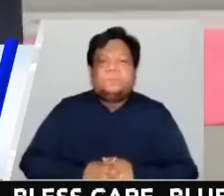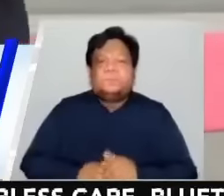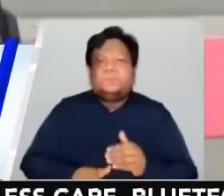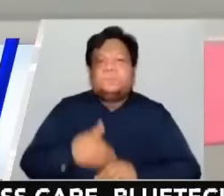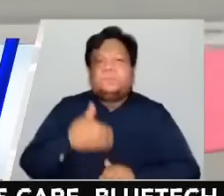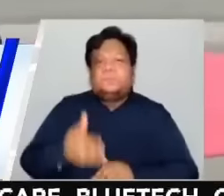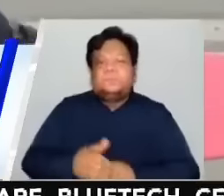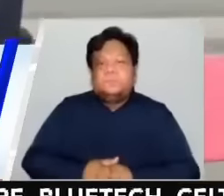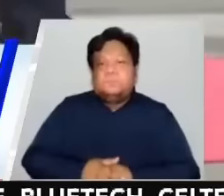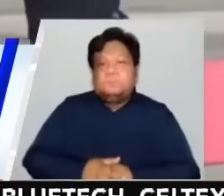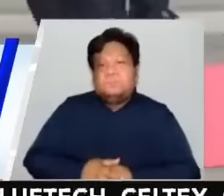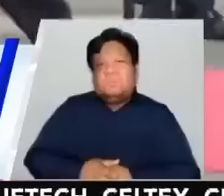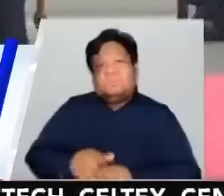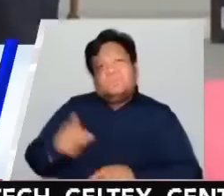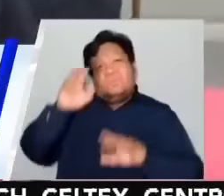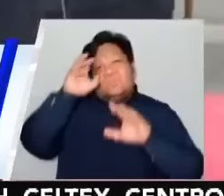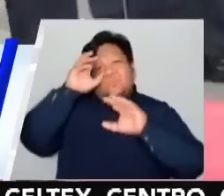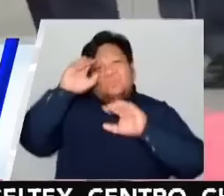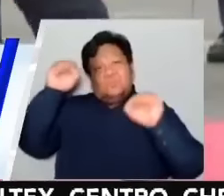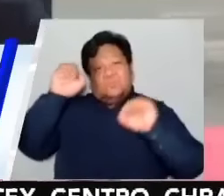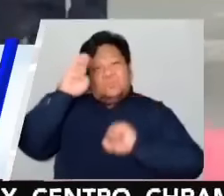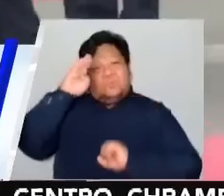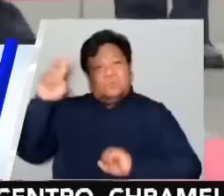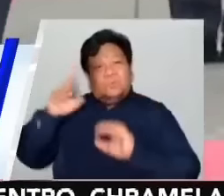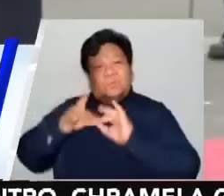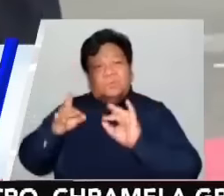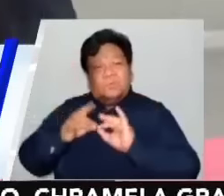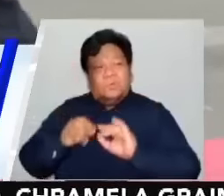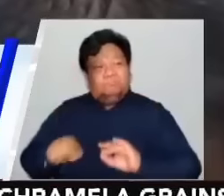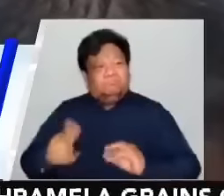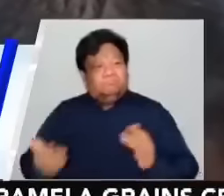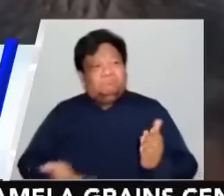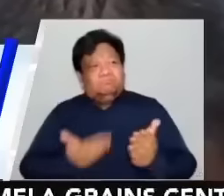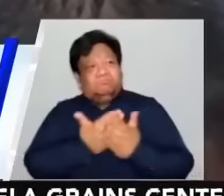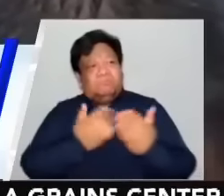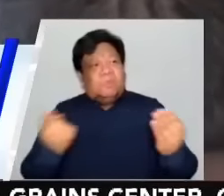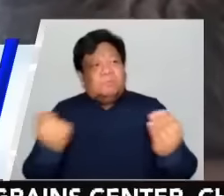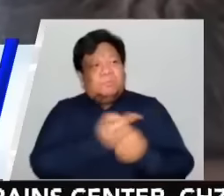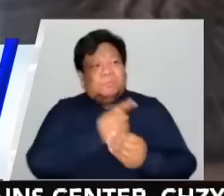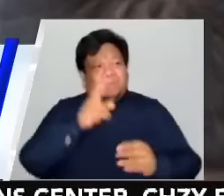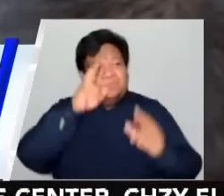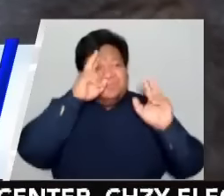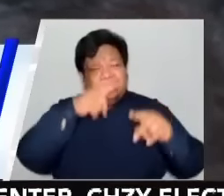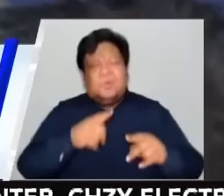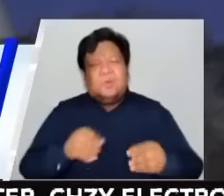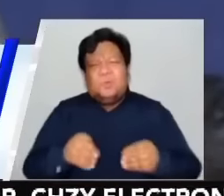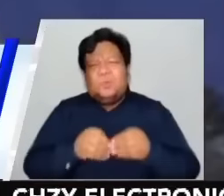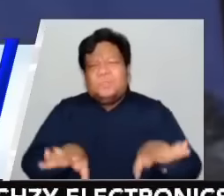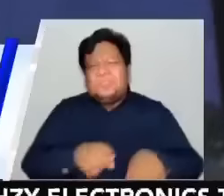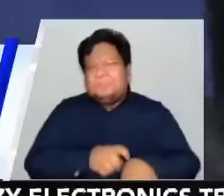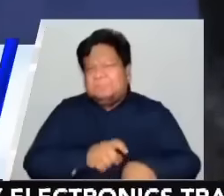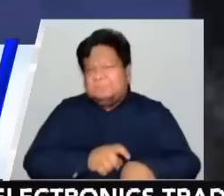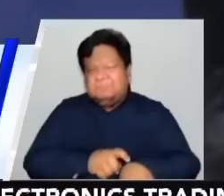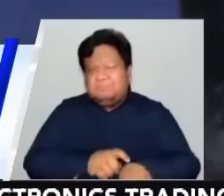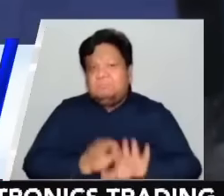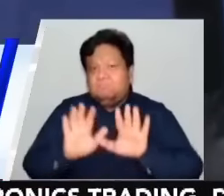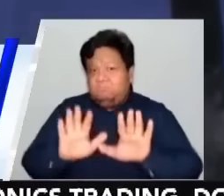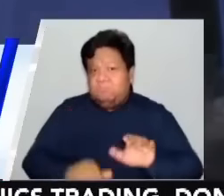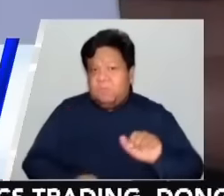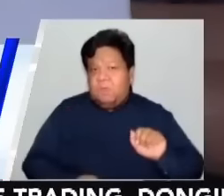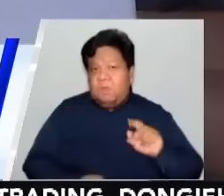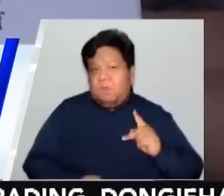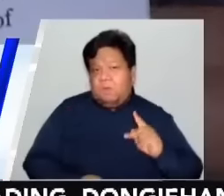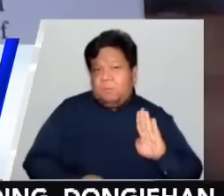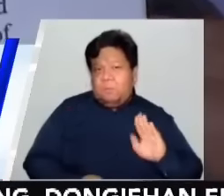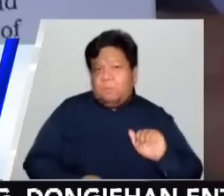na aksaya lang sa oras ang pagsusulong ng impeachment kay Duterte. Pero para kay Akbayan Party List Representative Percy